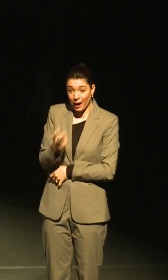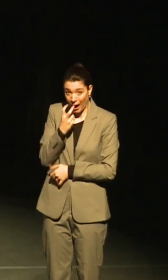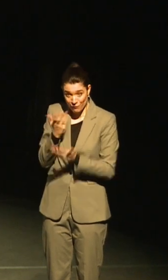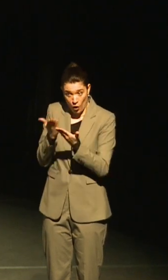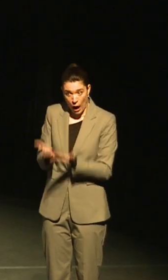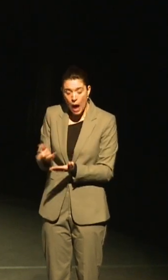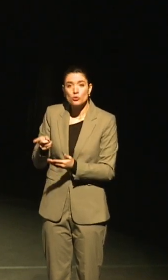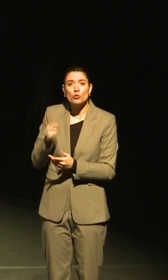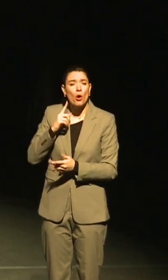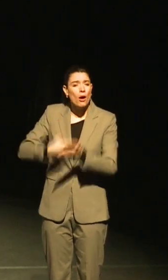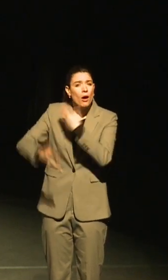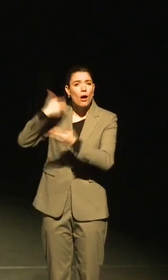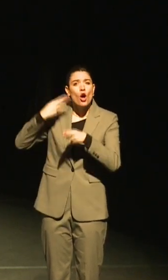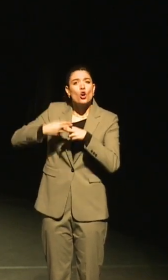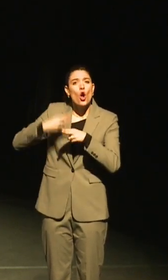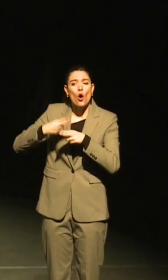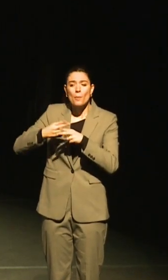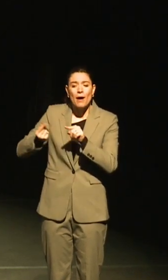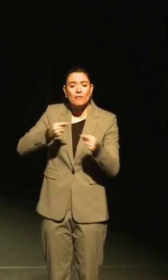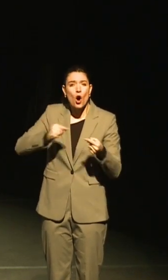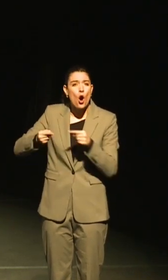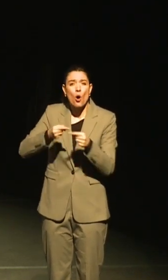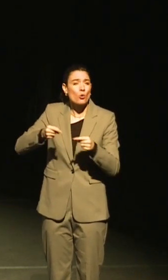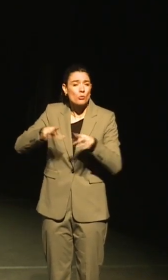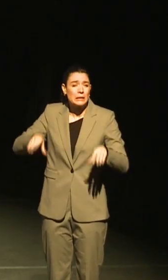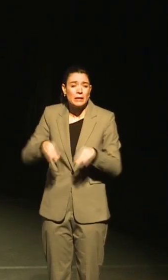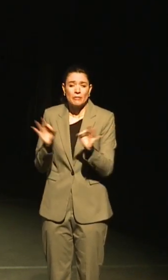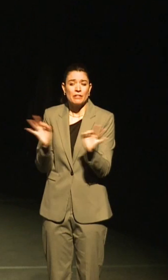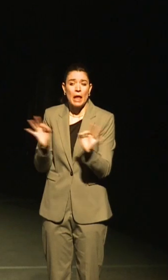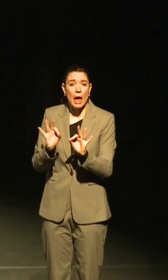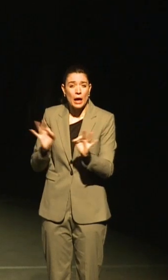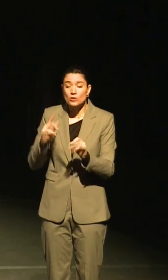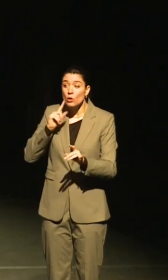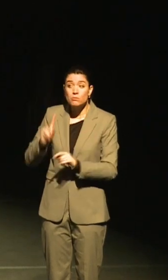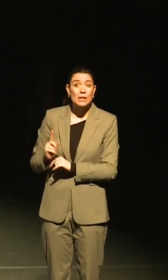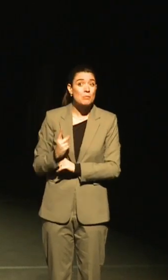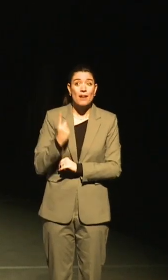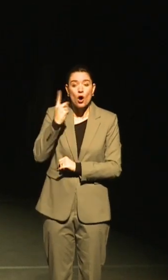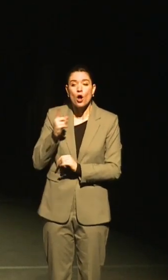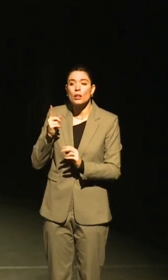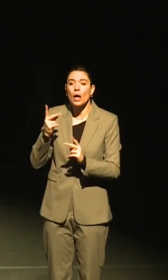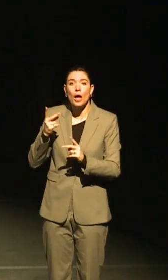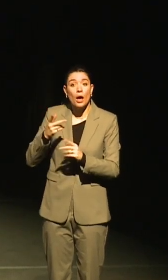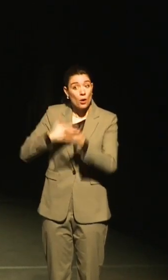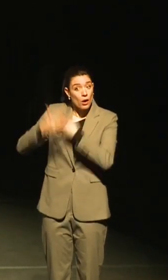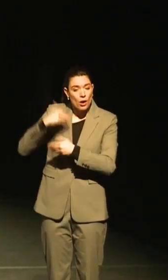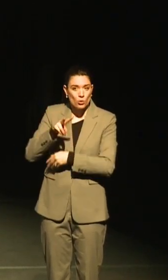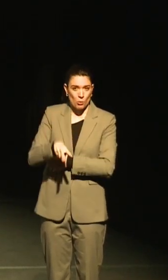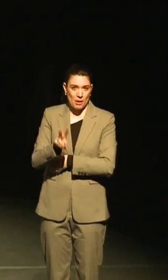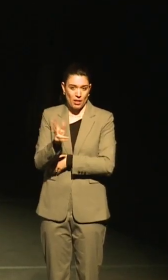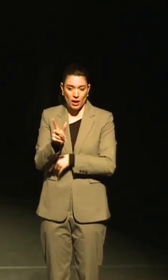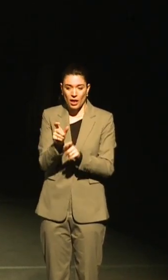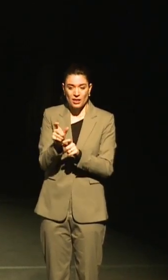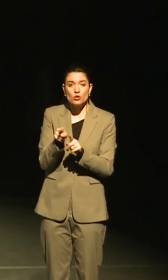è appunto sali sul palco e per la prima volta non esisteva la legge sull'Unione civile Insomma davvero l'ecosistema legale No